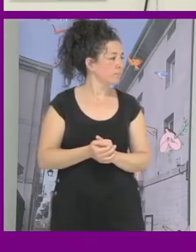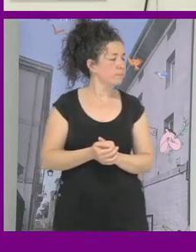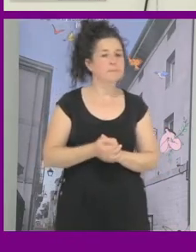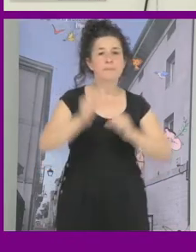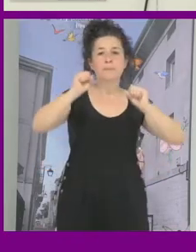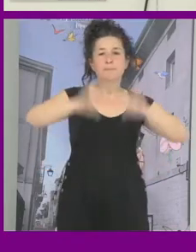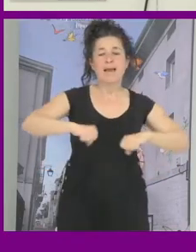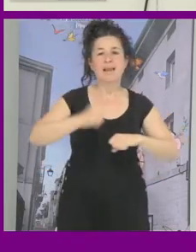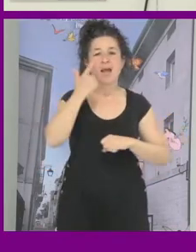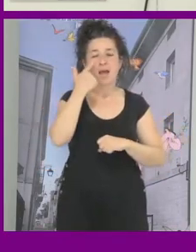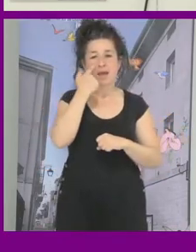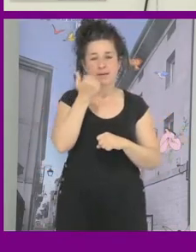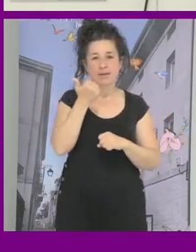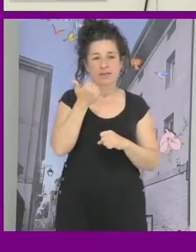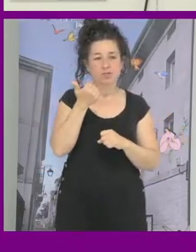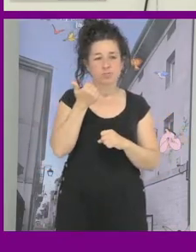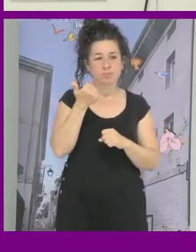Vale, orduan esan bezala hartuko ditut